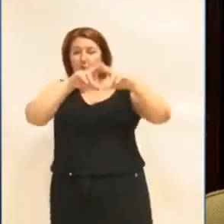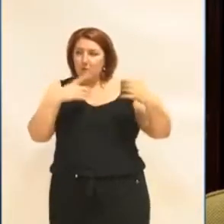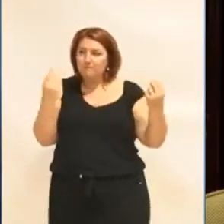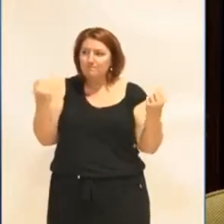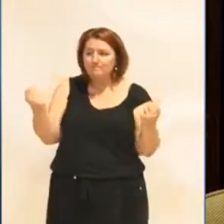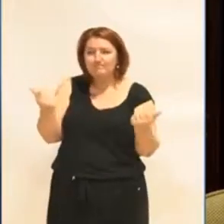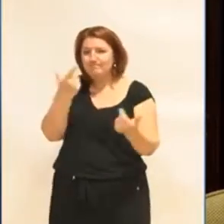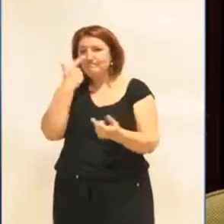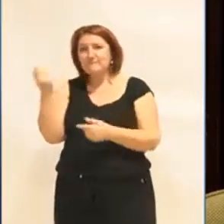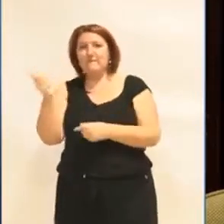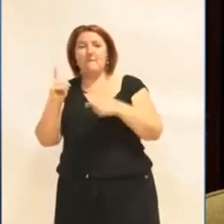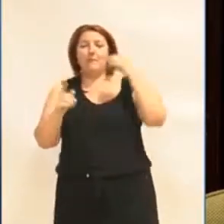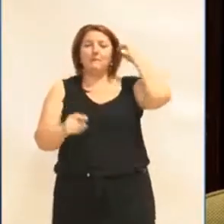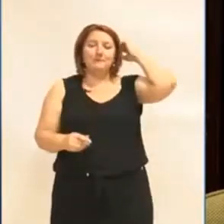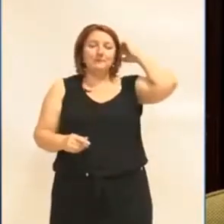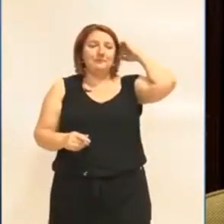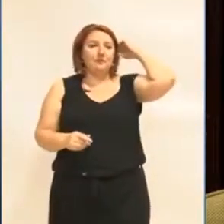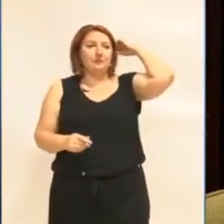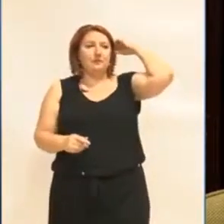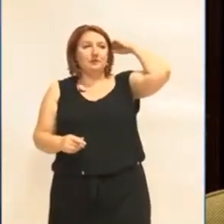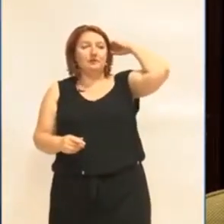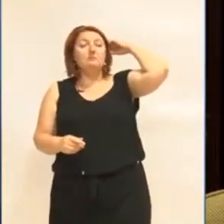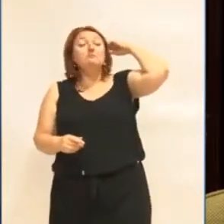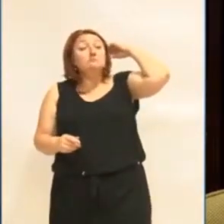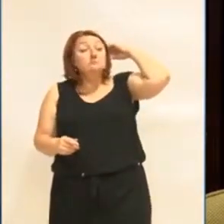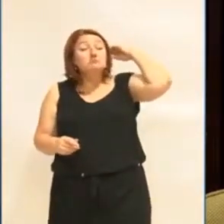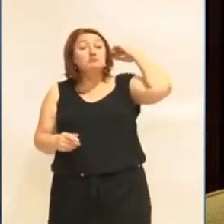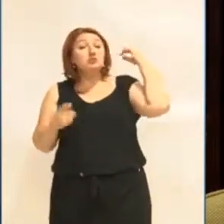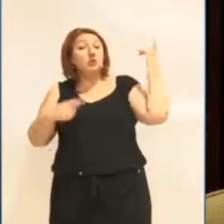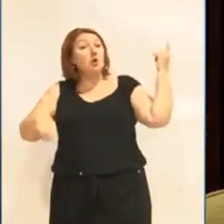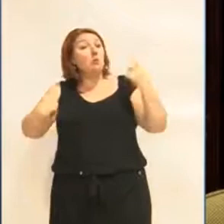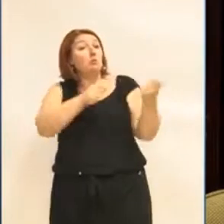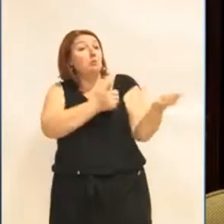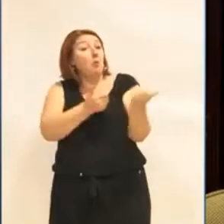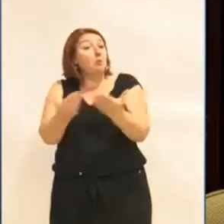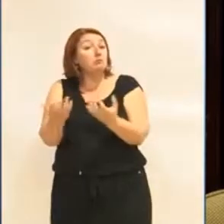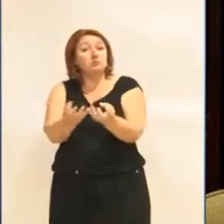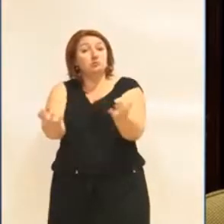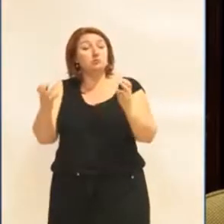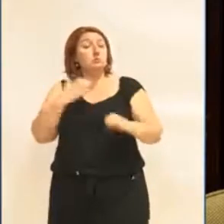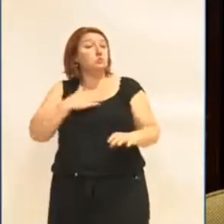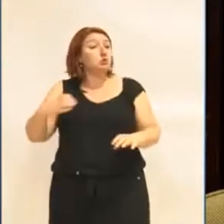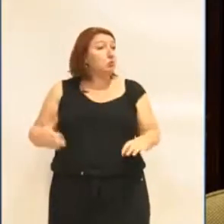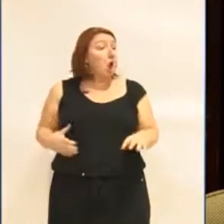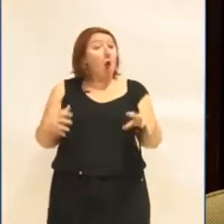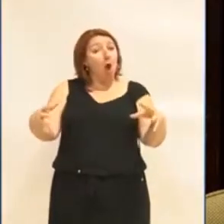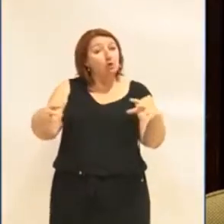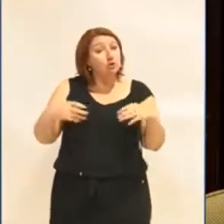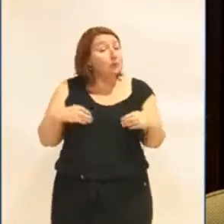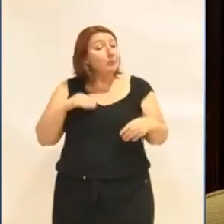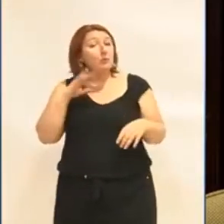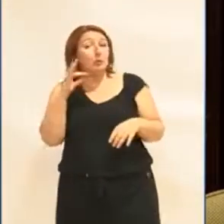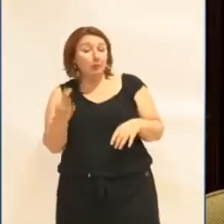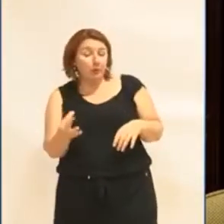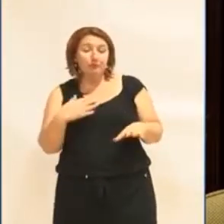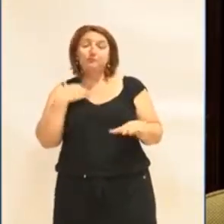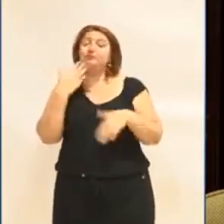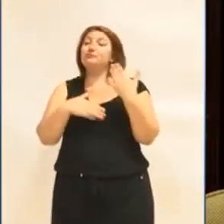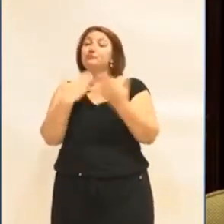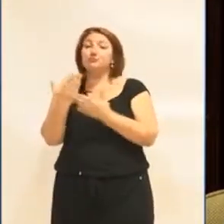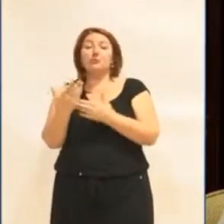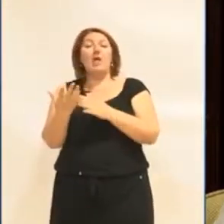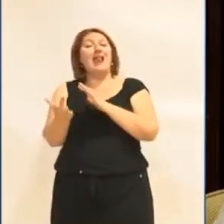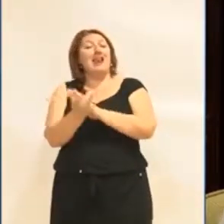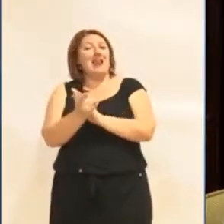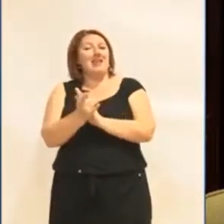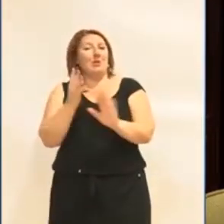Alors, apparemment, cette proposition avait été bien reçue par le conseil municipal et nous avons reçu un projet de